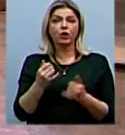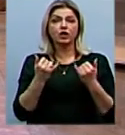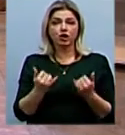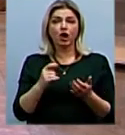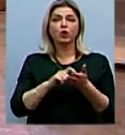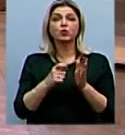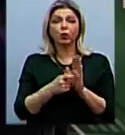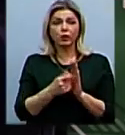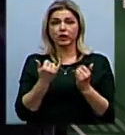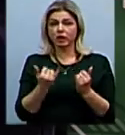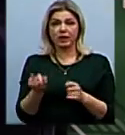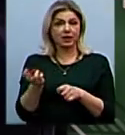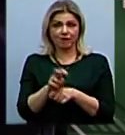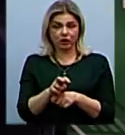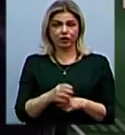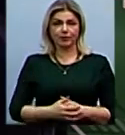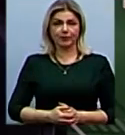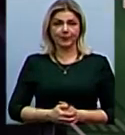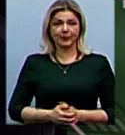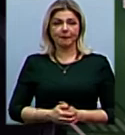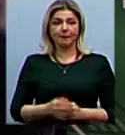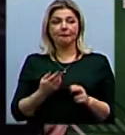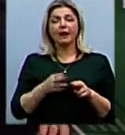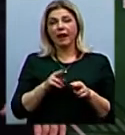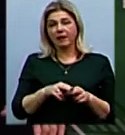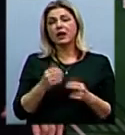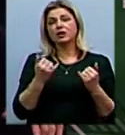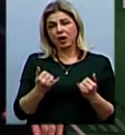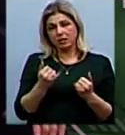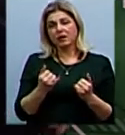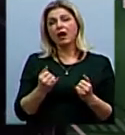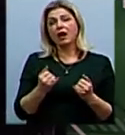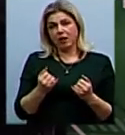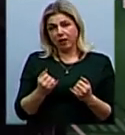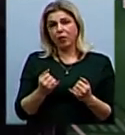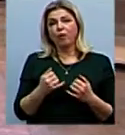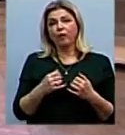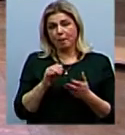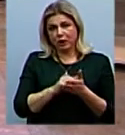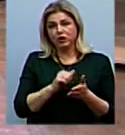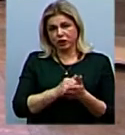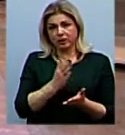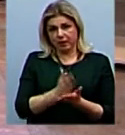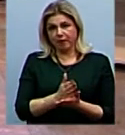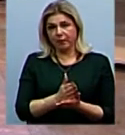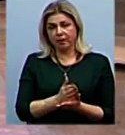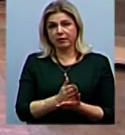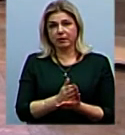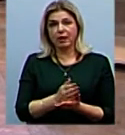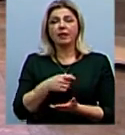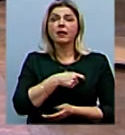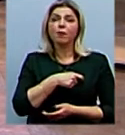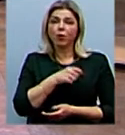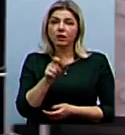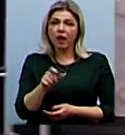студии не вышел. Ну, почему? Це з об'єктивних причин, я можу сказати, бюджет. Що з об'єктивних причин його немає тут.